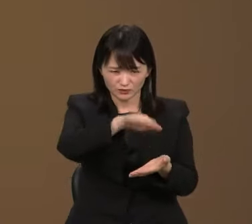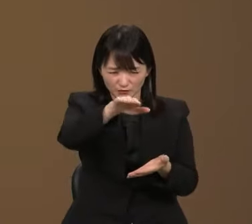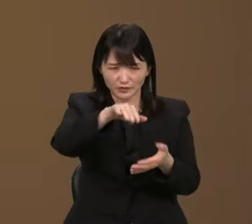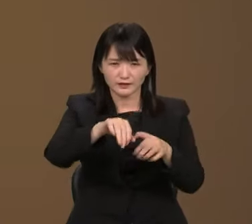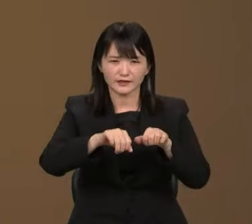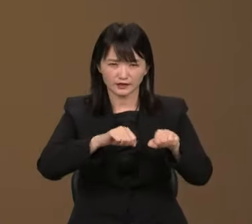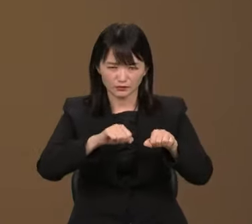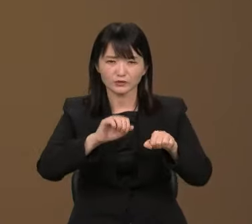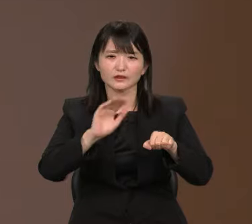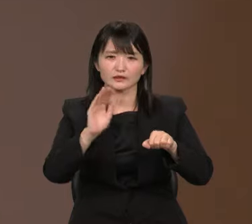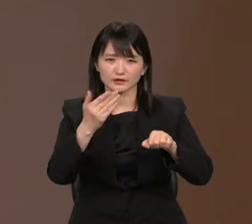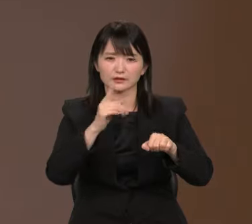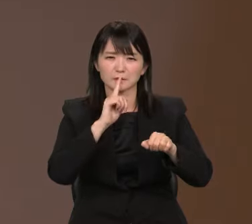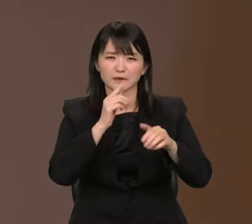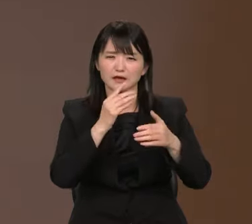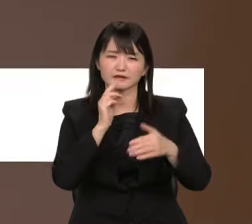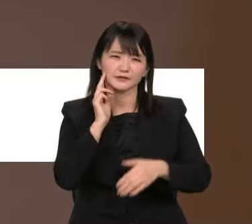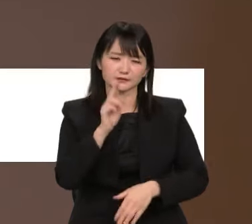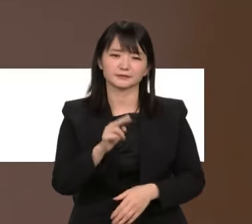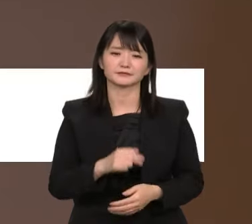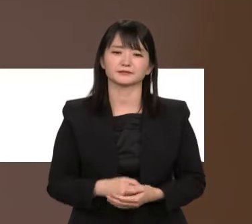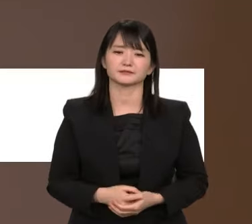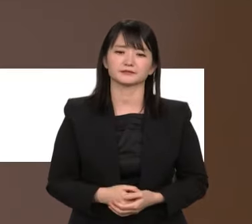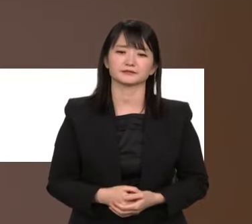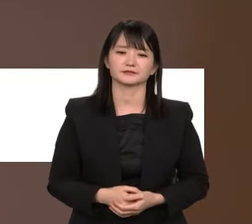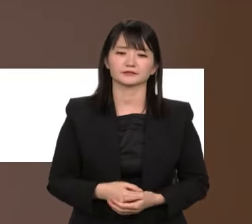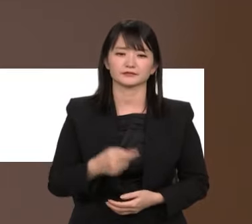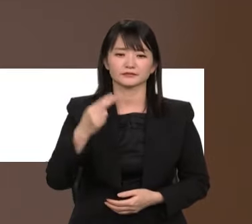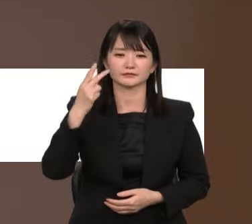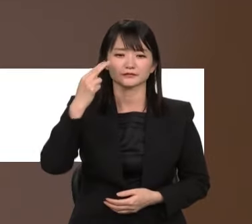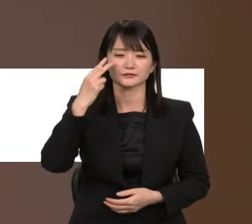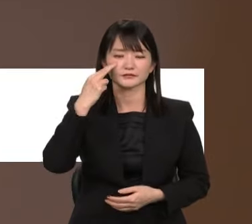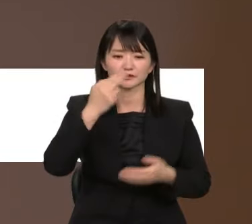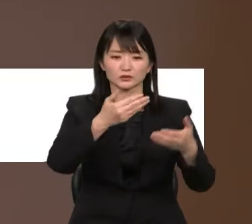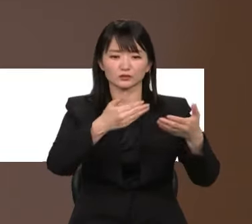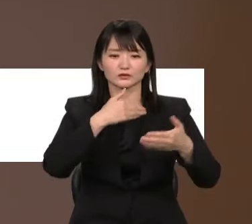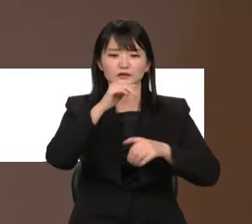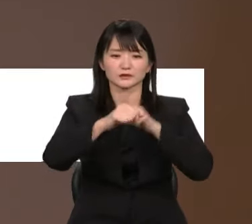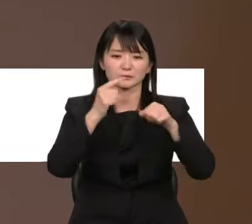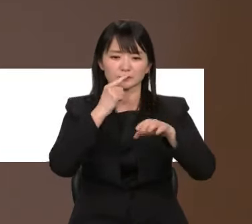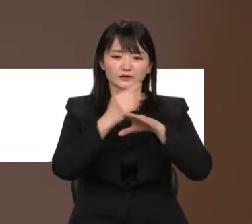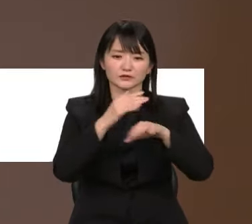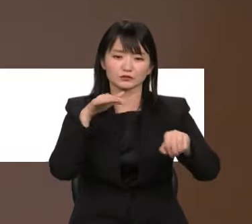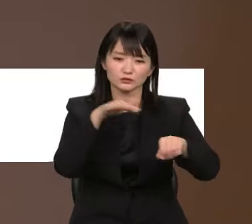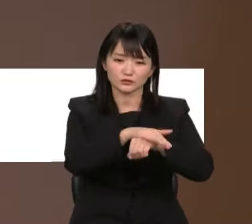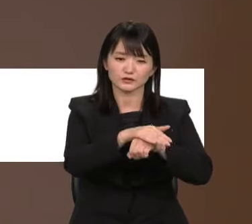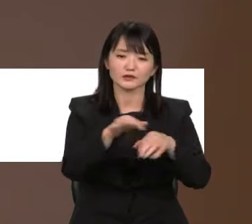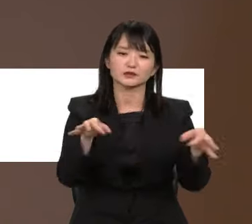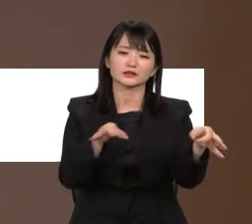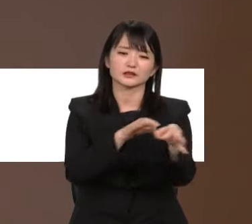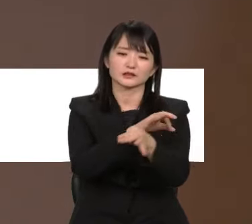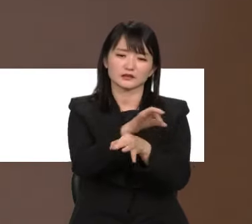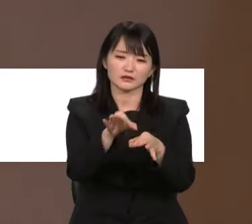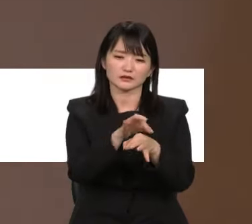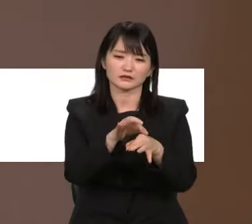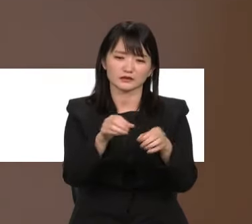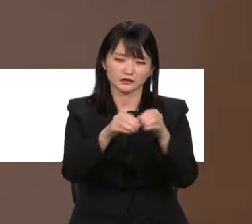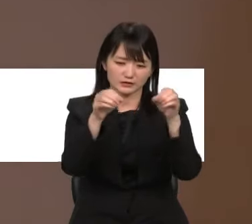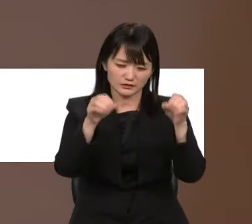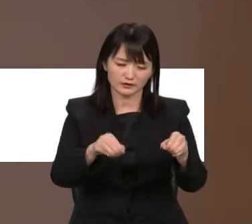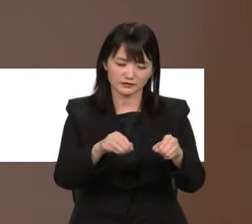말도 썼습니다. 미국이 선사한 자유민주주의 시장경제 시스템을 더욱 견고하게 만들어서